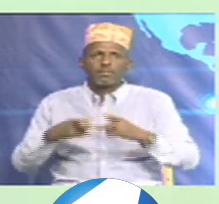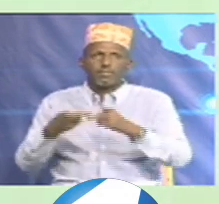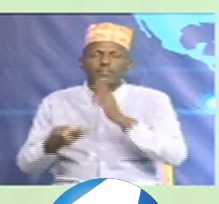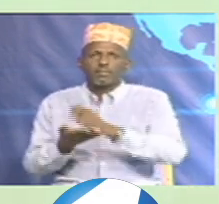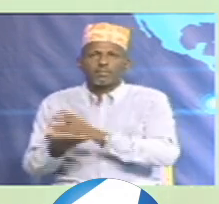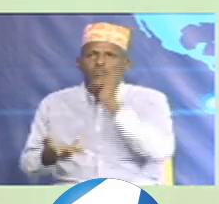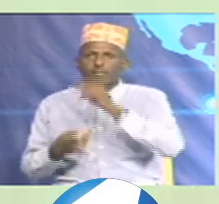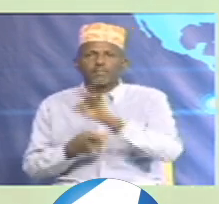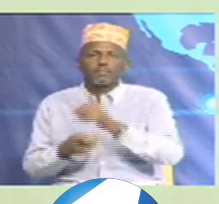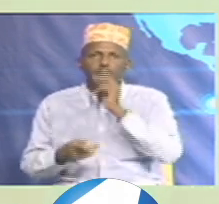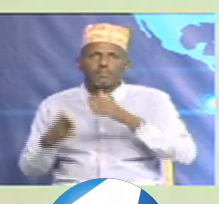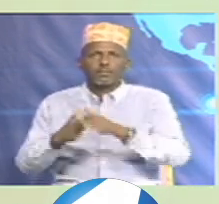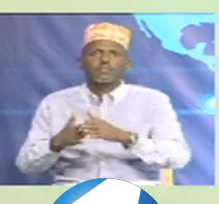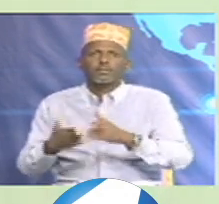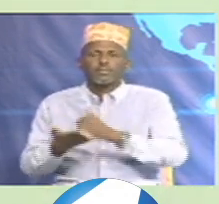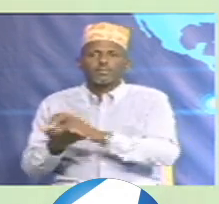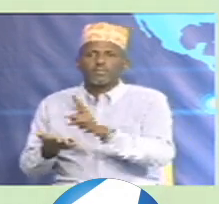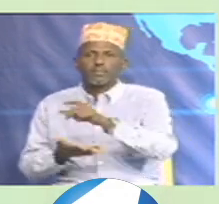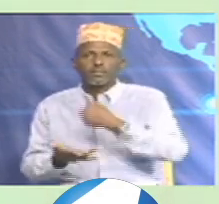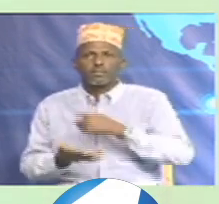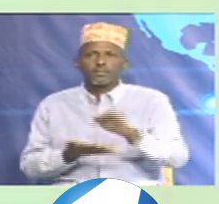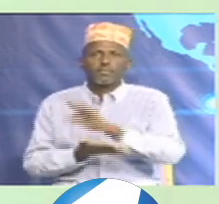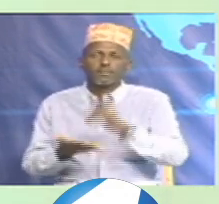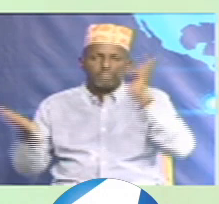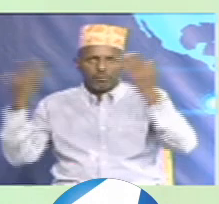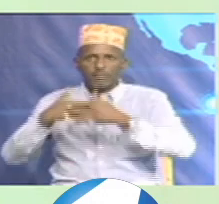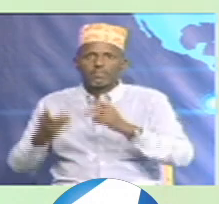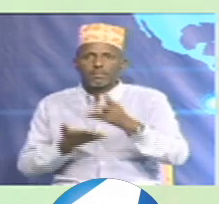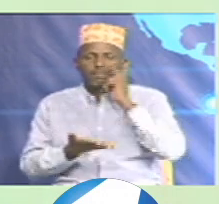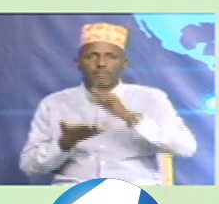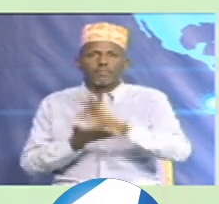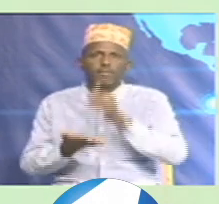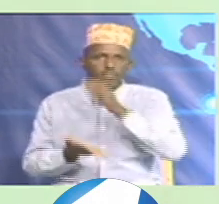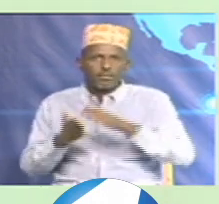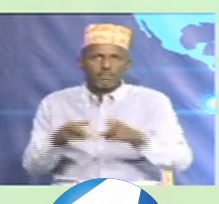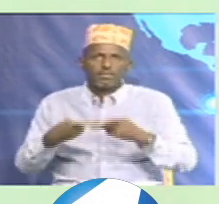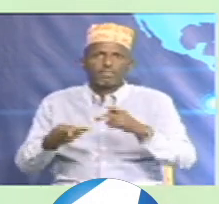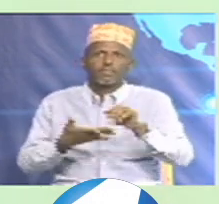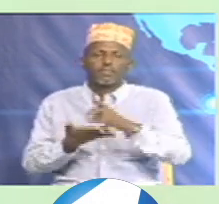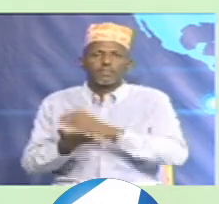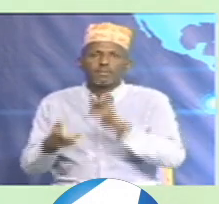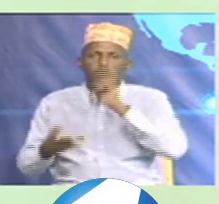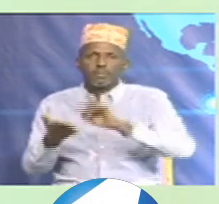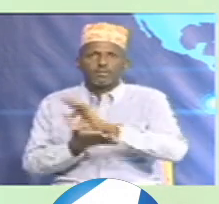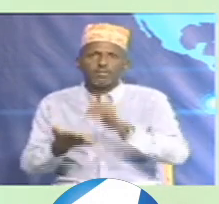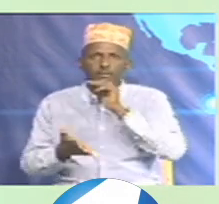de ce qu'elle veut. Je partage avec vous ce message clair d'une jeunesse désireuse d'être considérée à sa juste valeur.